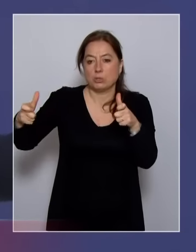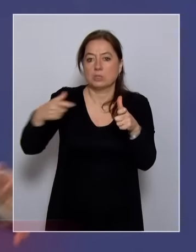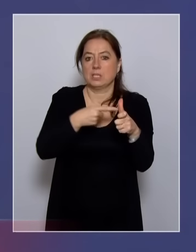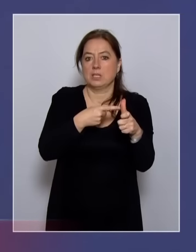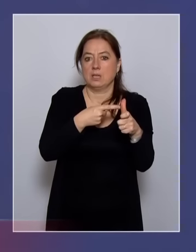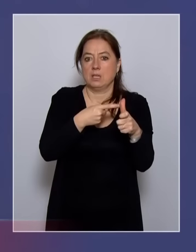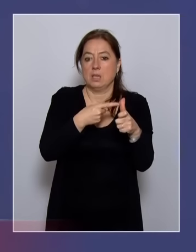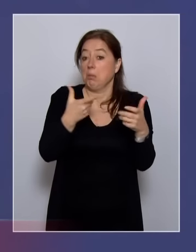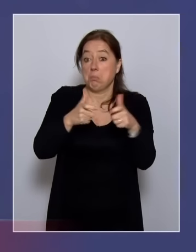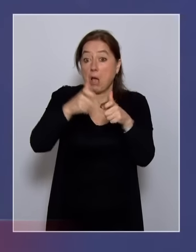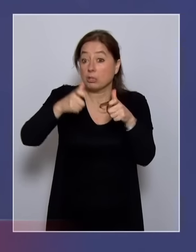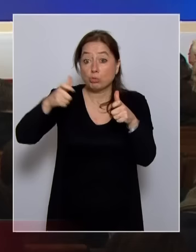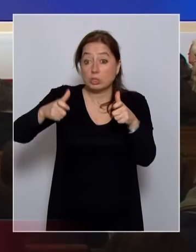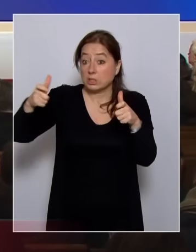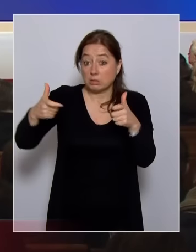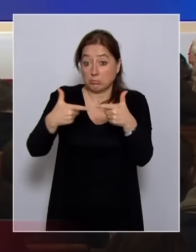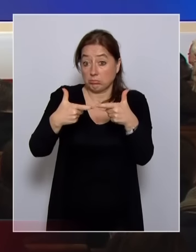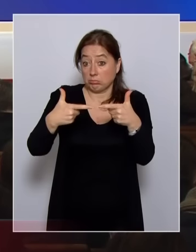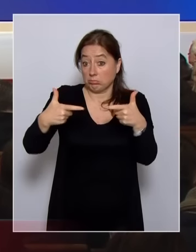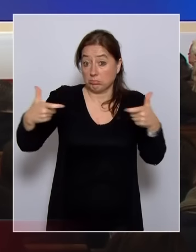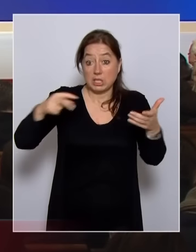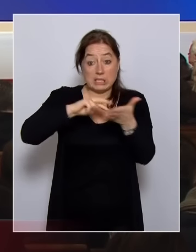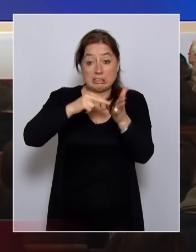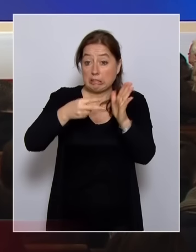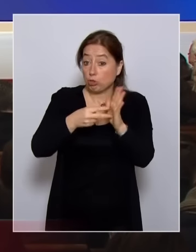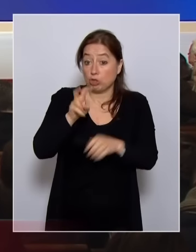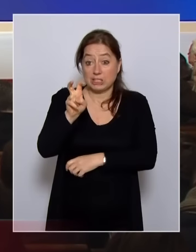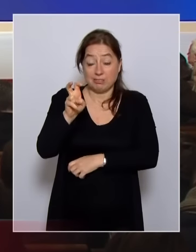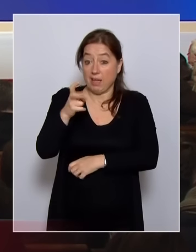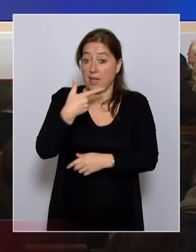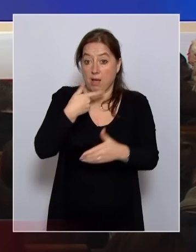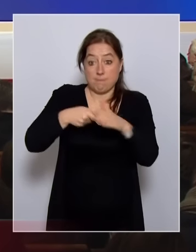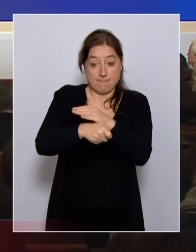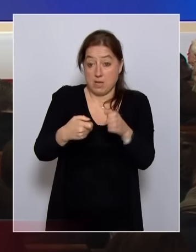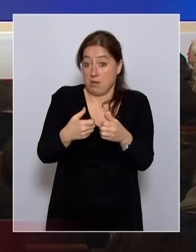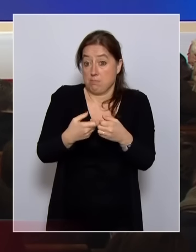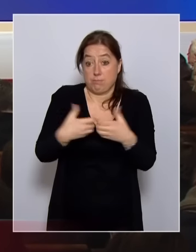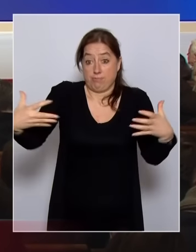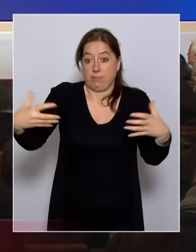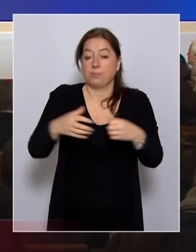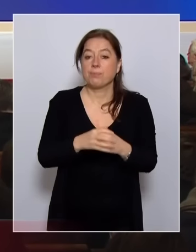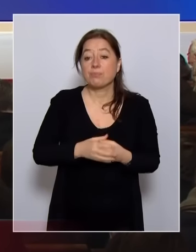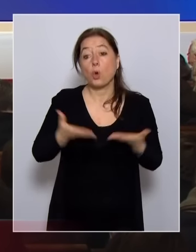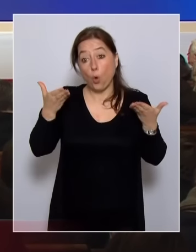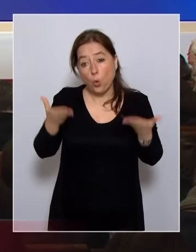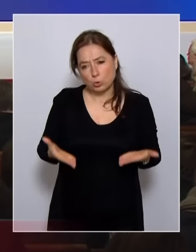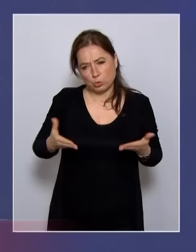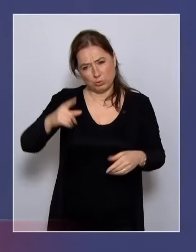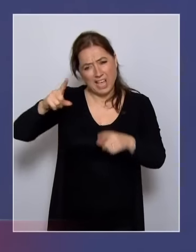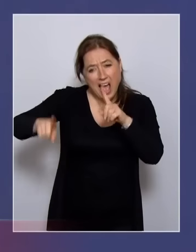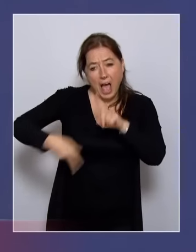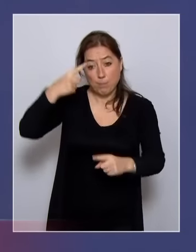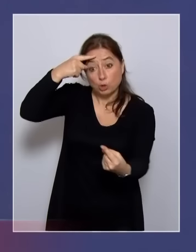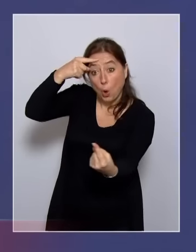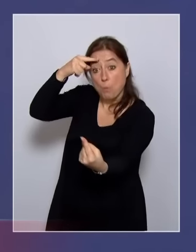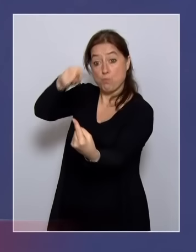de toutes les industries et de technologies vertes. Donc, nous avons aujourd'hui un défi, c